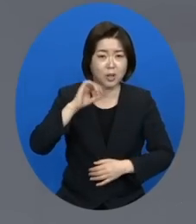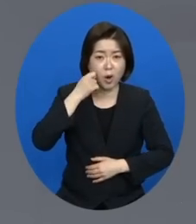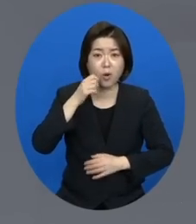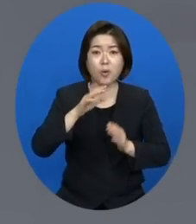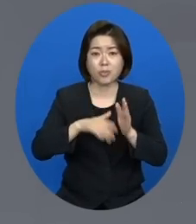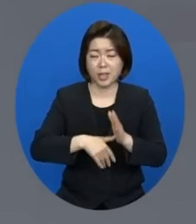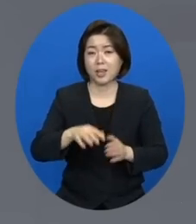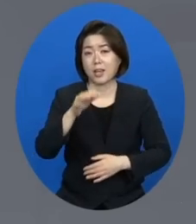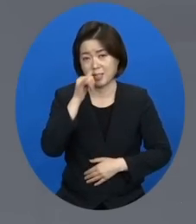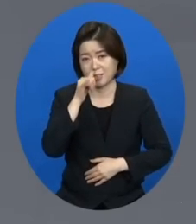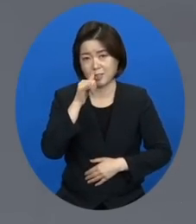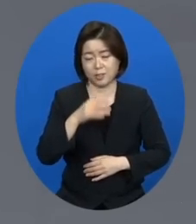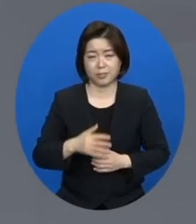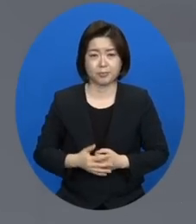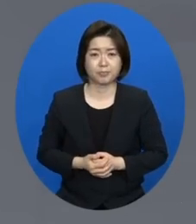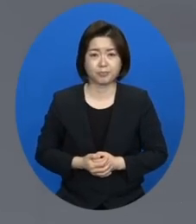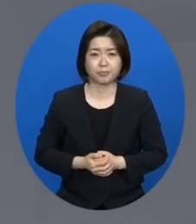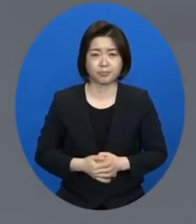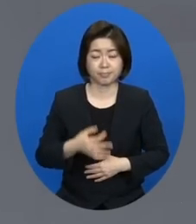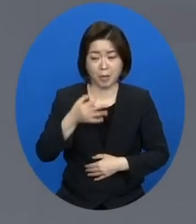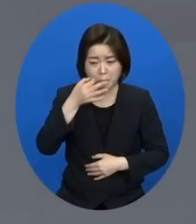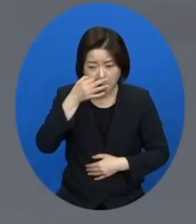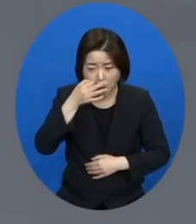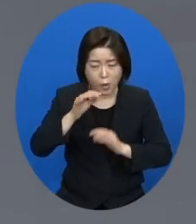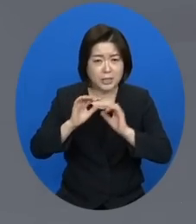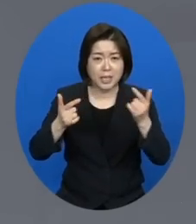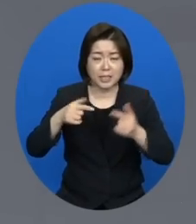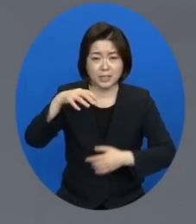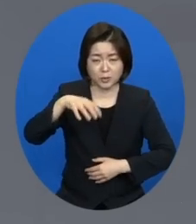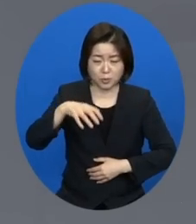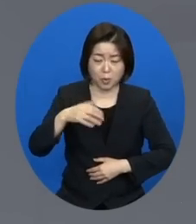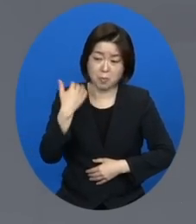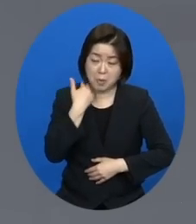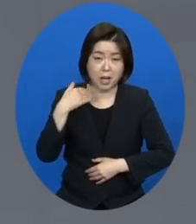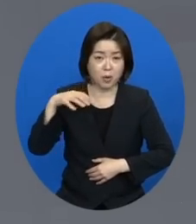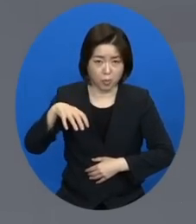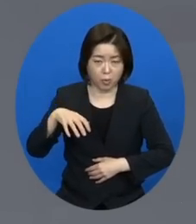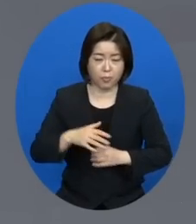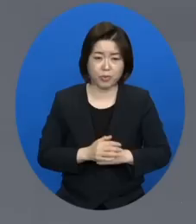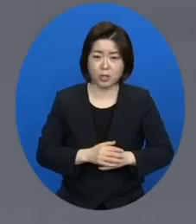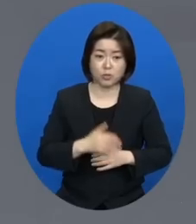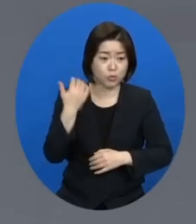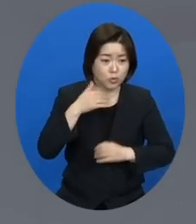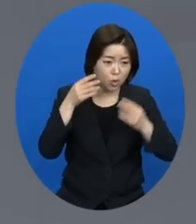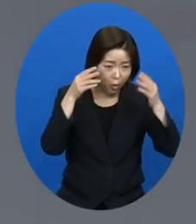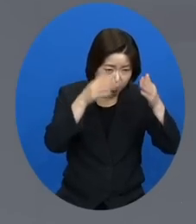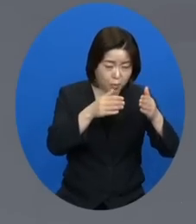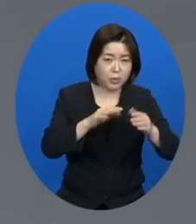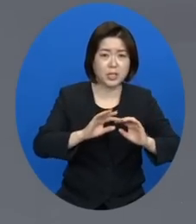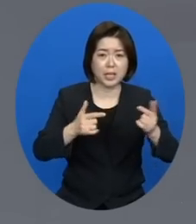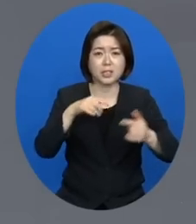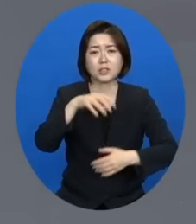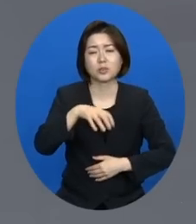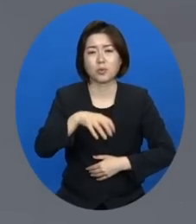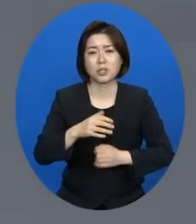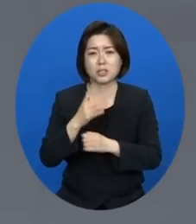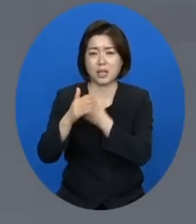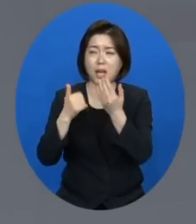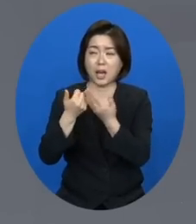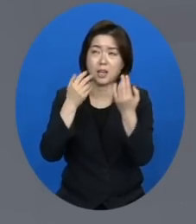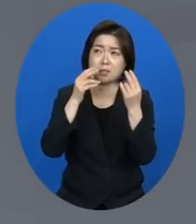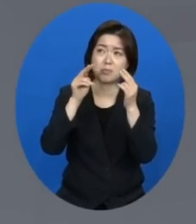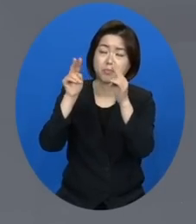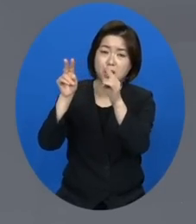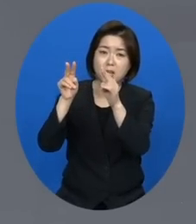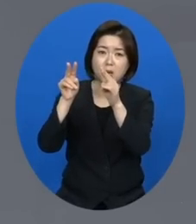있었어요. 바로 보이지 않는 그곳, 아무도 주목하지 않고 아무도 바라보지 않는 그곳에서 하나님을